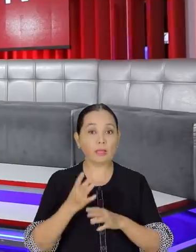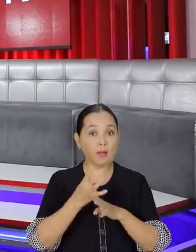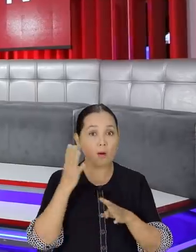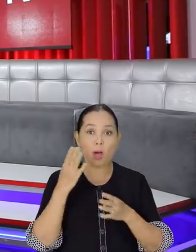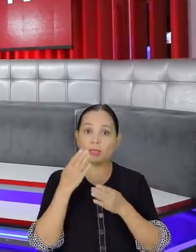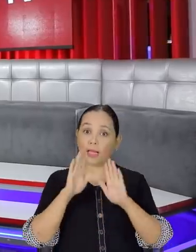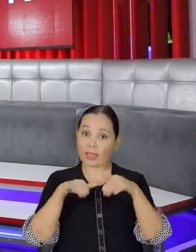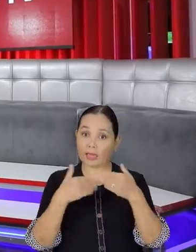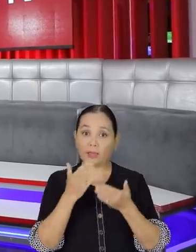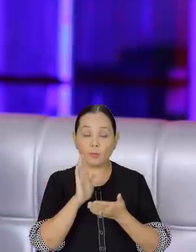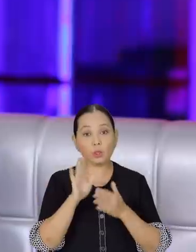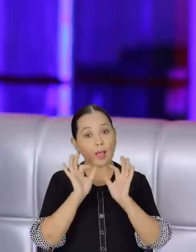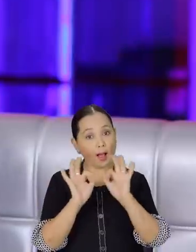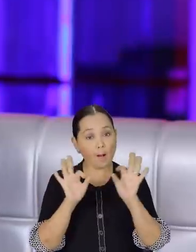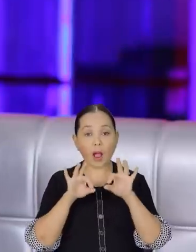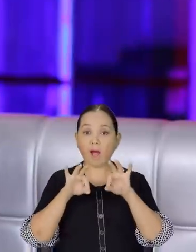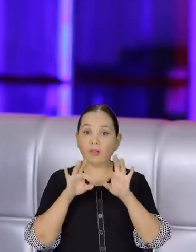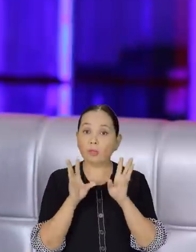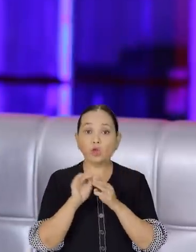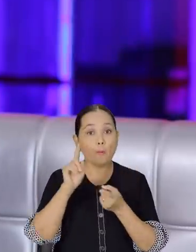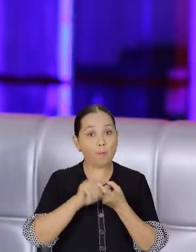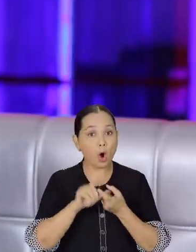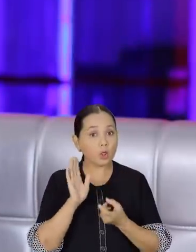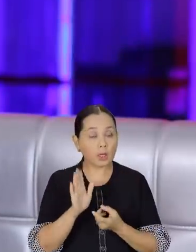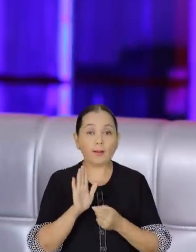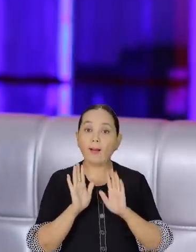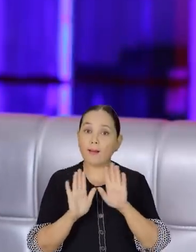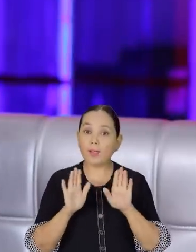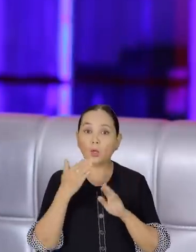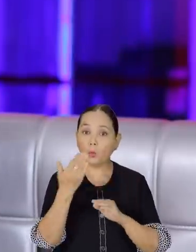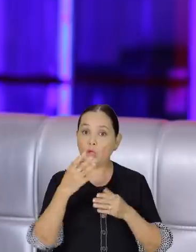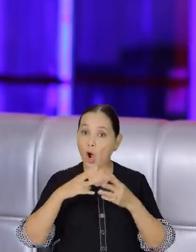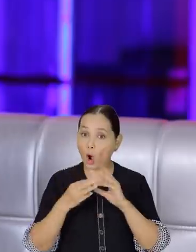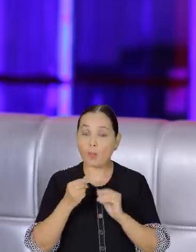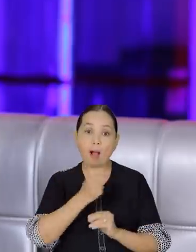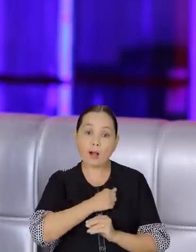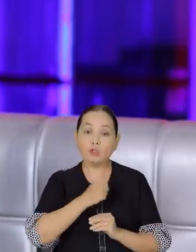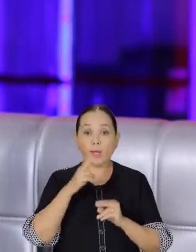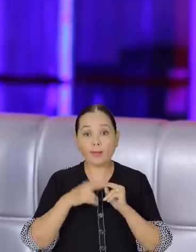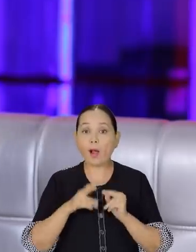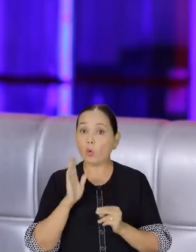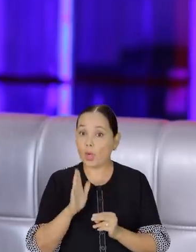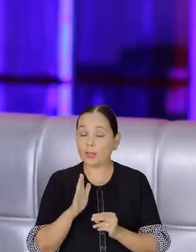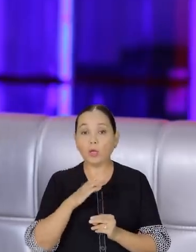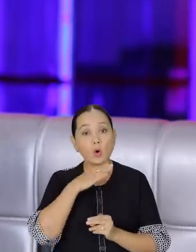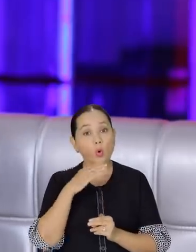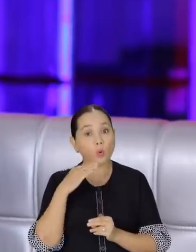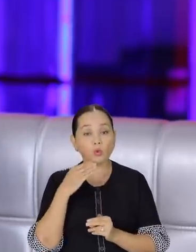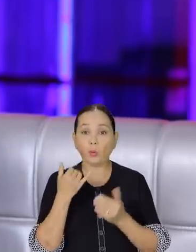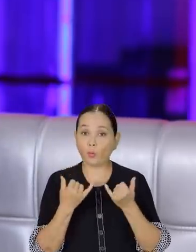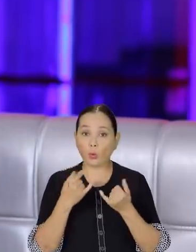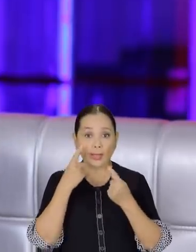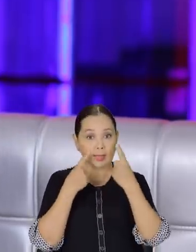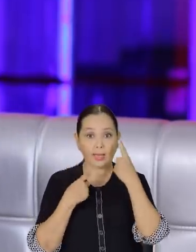Navbatda taqdim etmoqchi bo'lgan xabar ham avtomashina bilan bevosita bog'liq. Lekin uning oqibati ayanchli yakunlangani ko'pchilikni